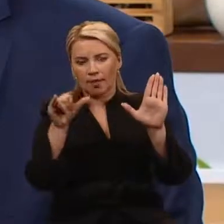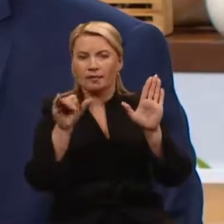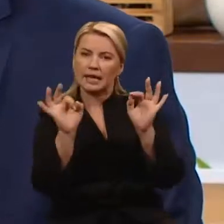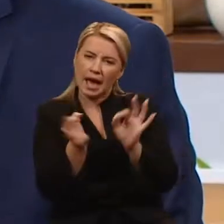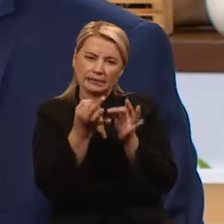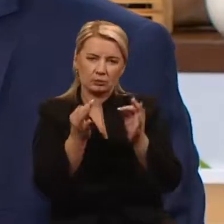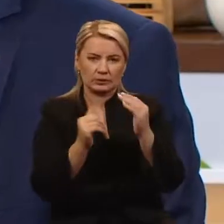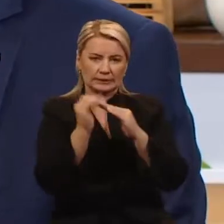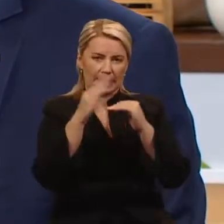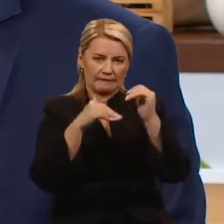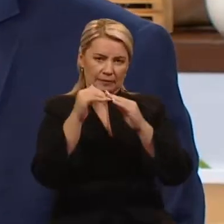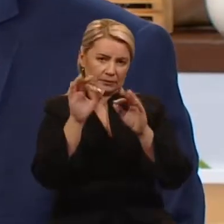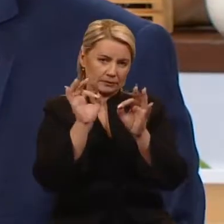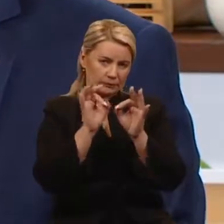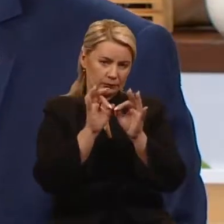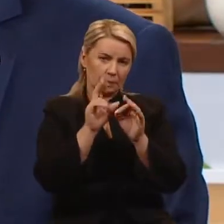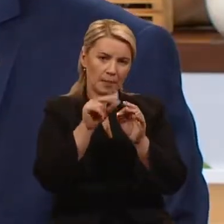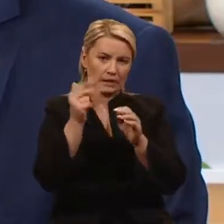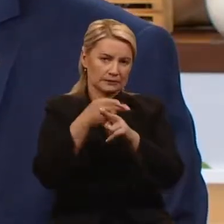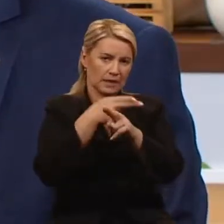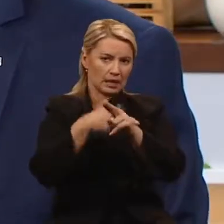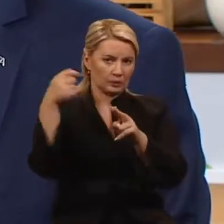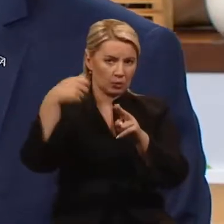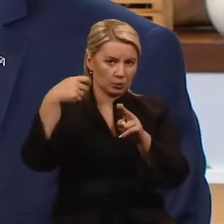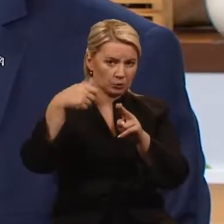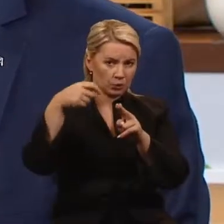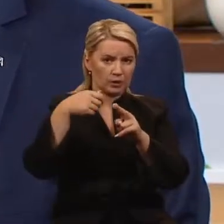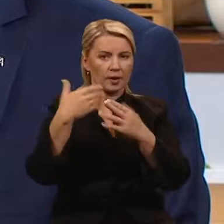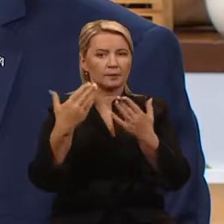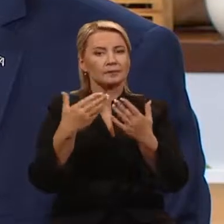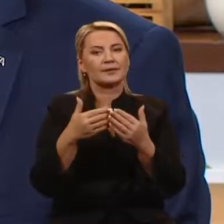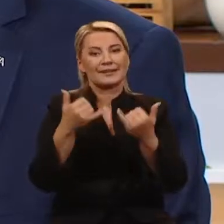státní podpora. Dneska vlastně bylo zrušeno